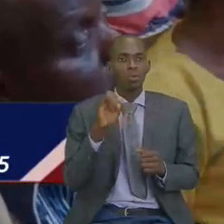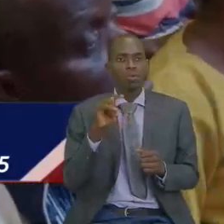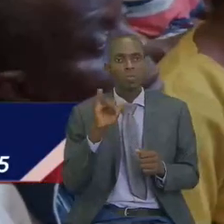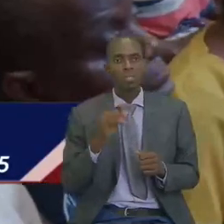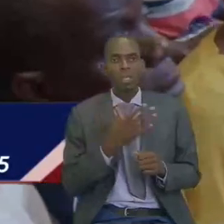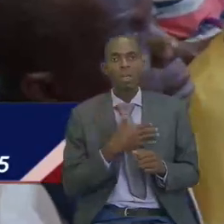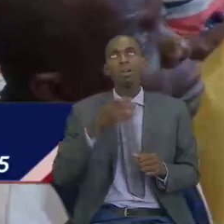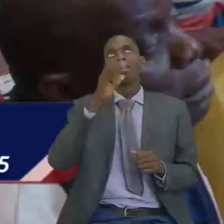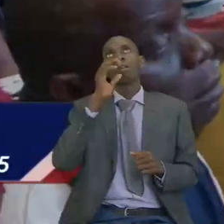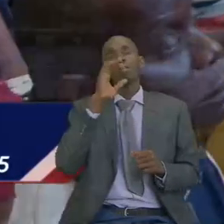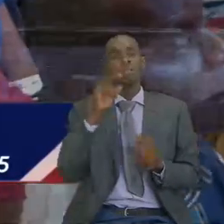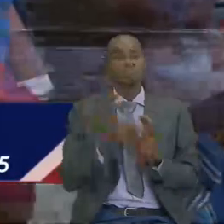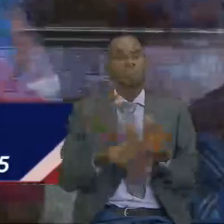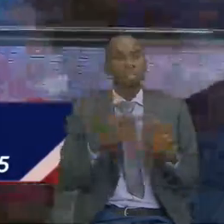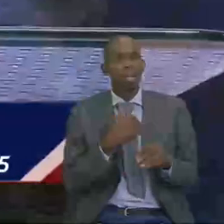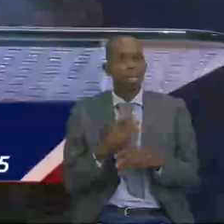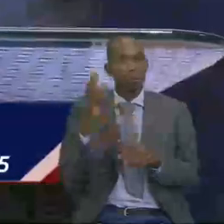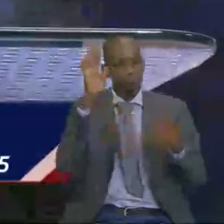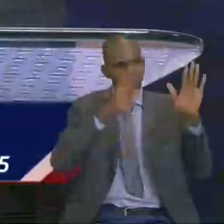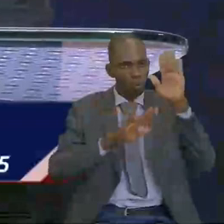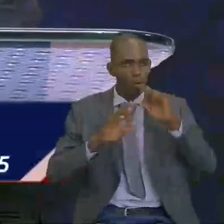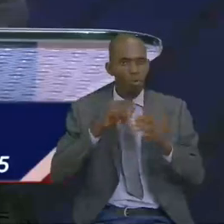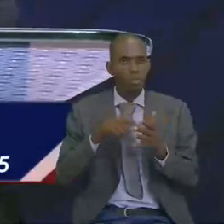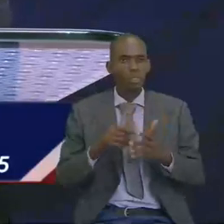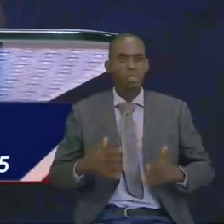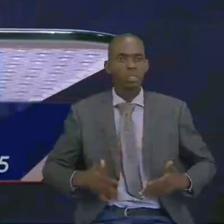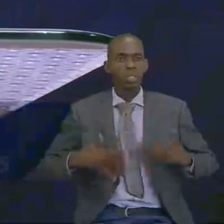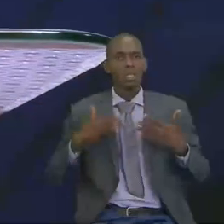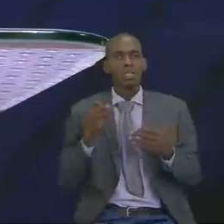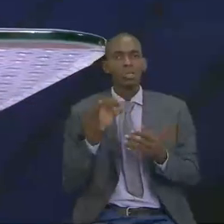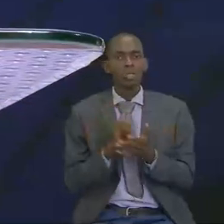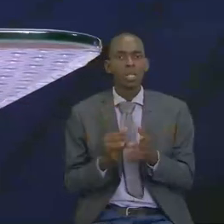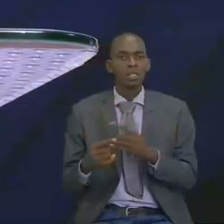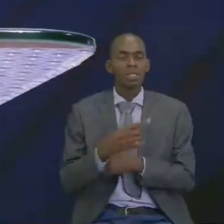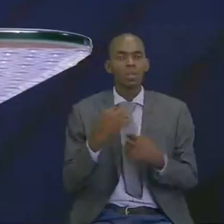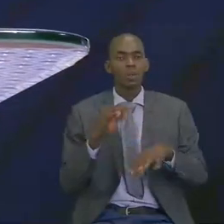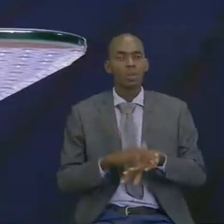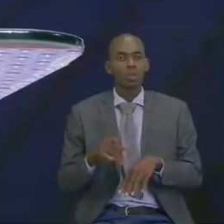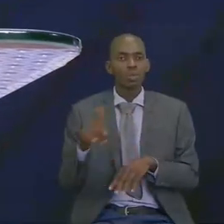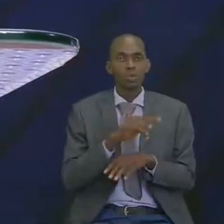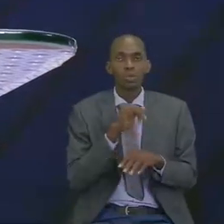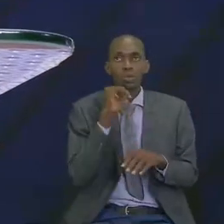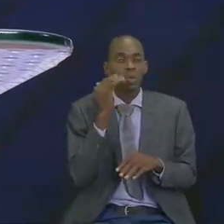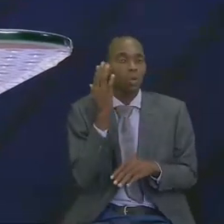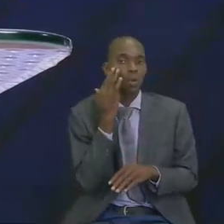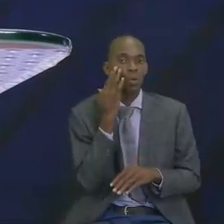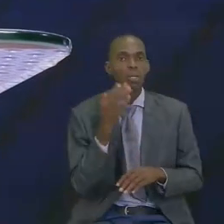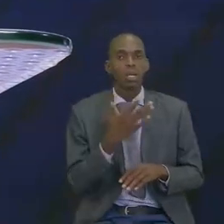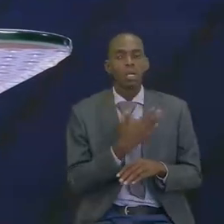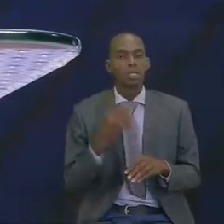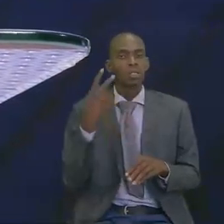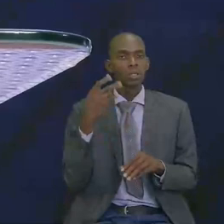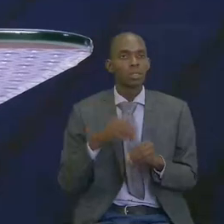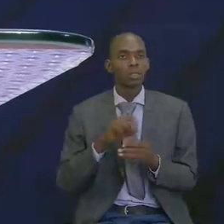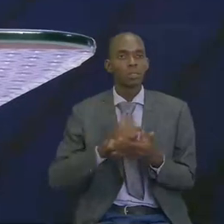les soucis de la vie, et que ce jour ne vienne sur vous à l'improviste. Et le verset 35